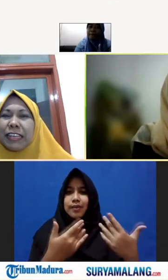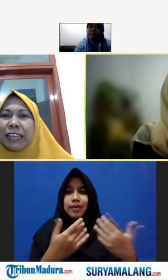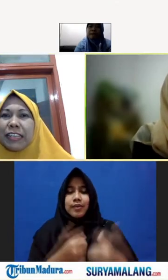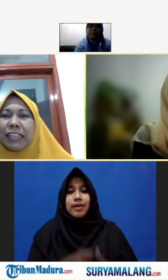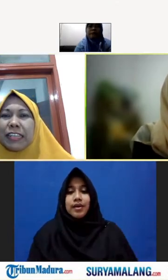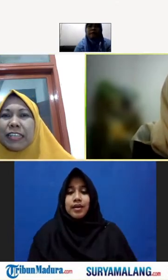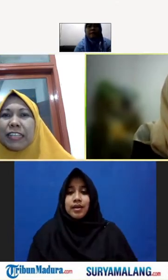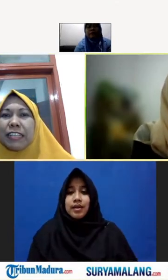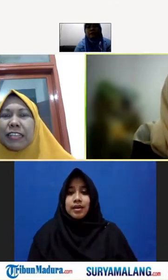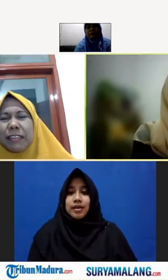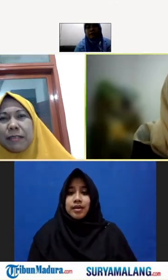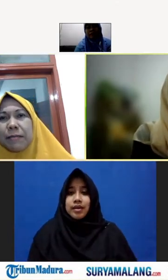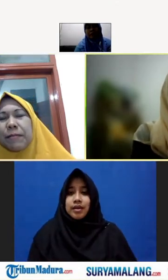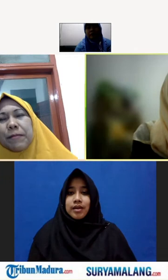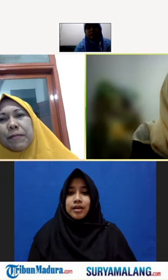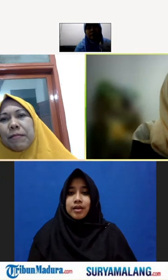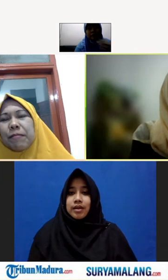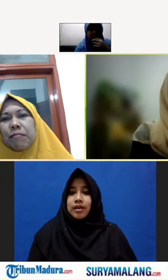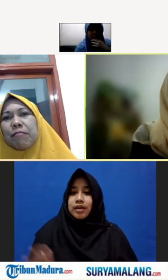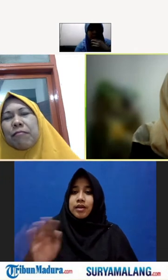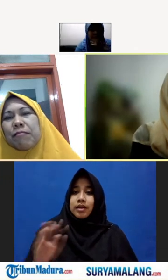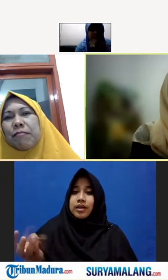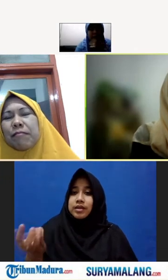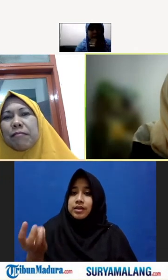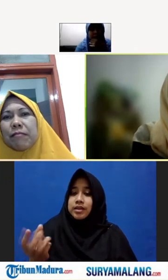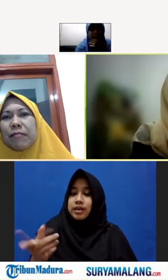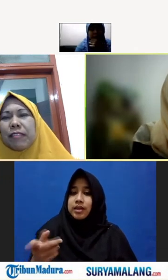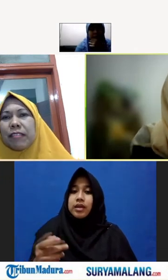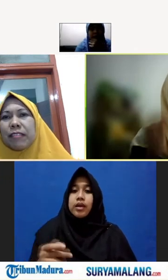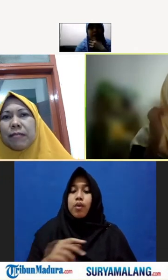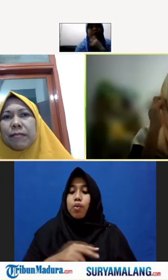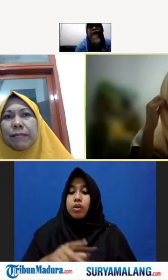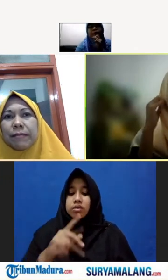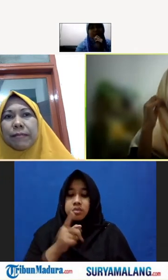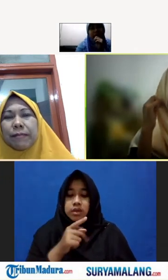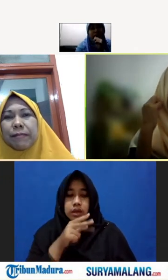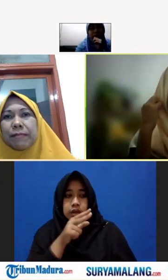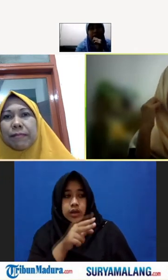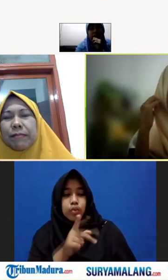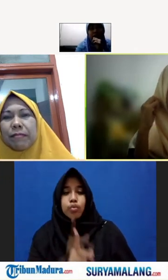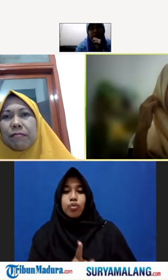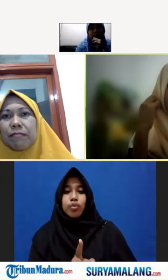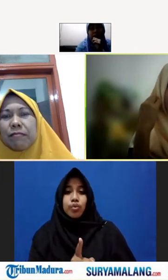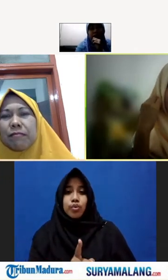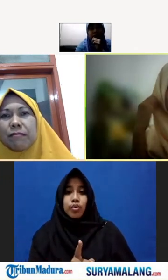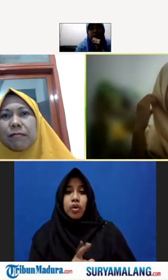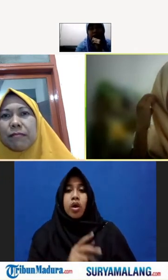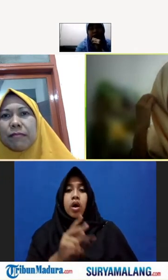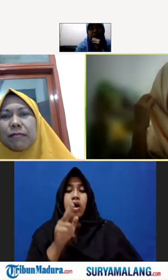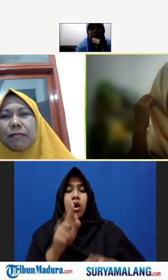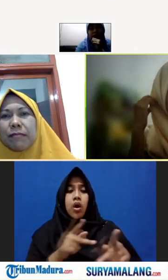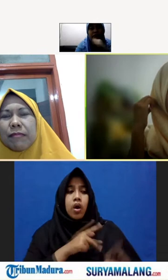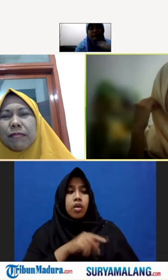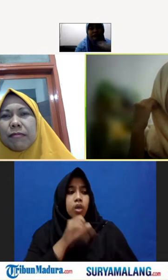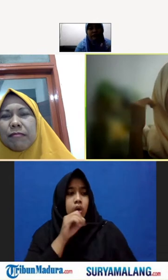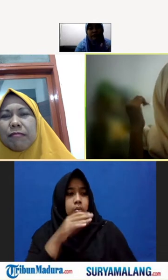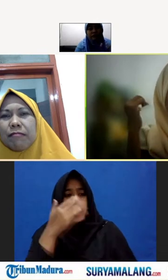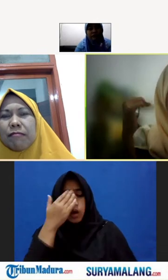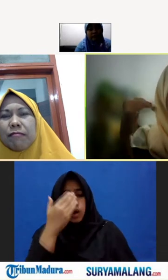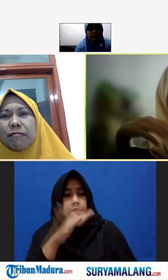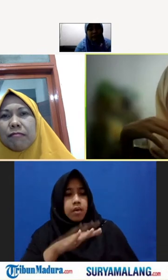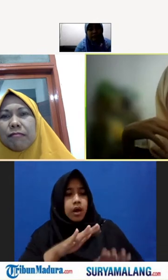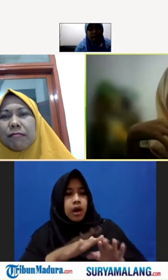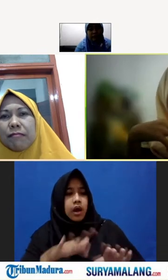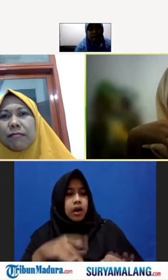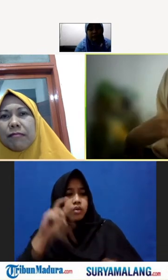Tidak sesederhana itu sebenarnya. Kita harus lihat dulu ketika kita ngomong kenapa sih anak itu sulit